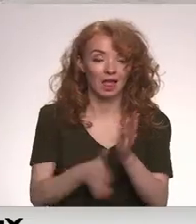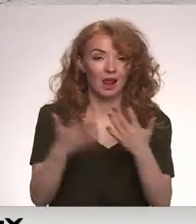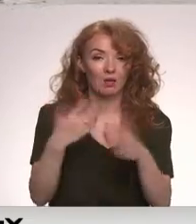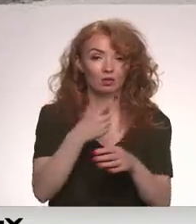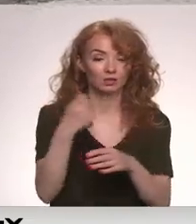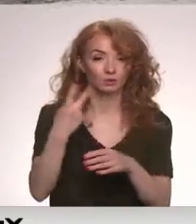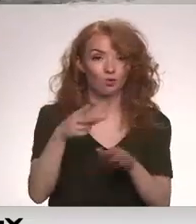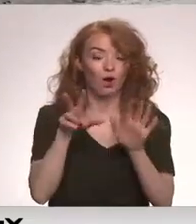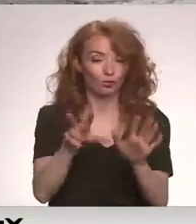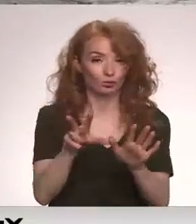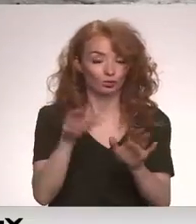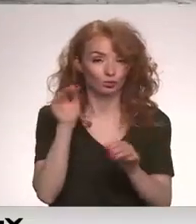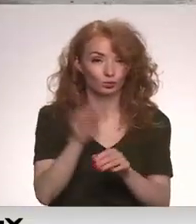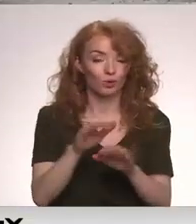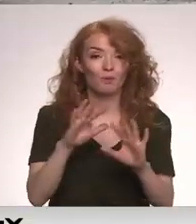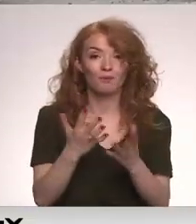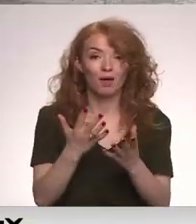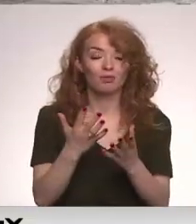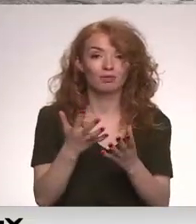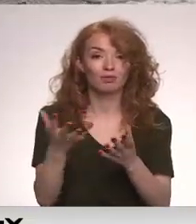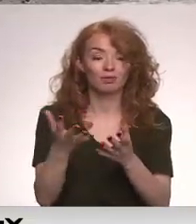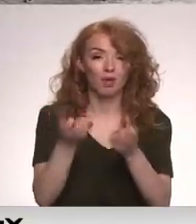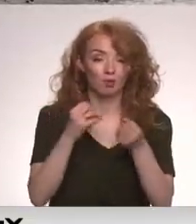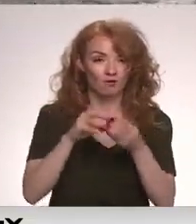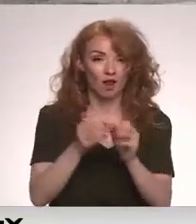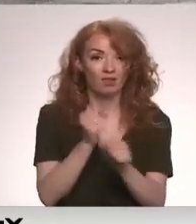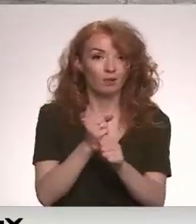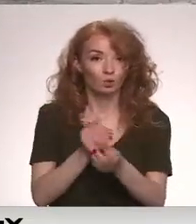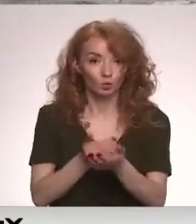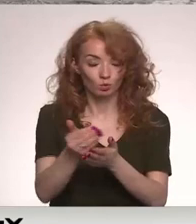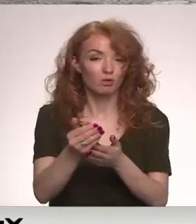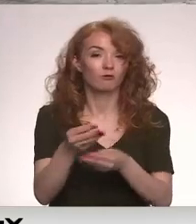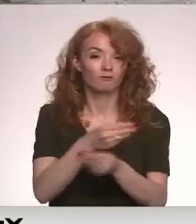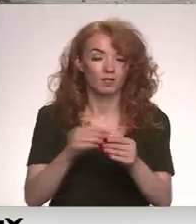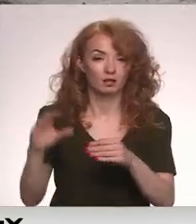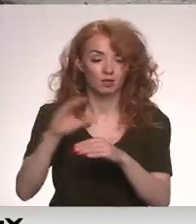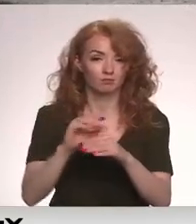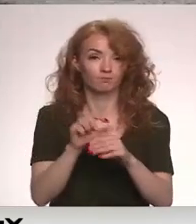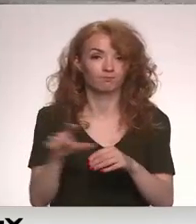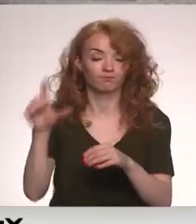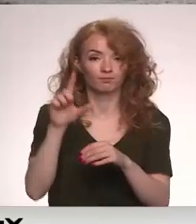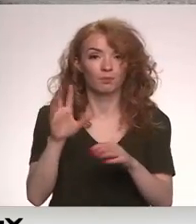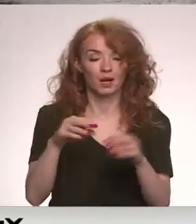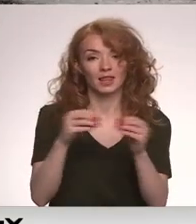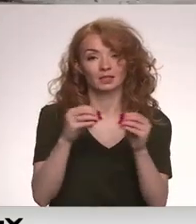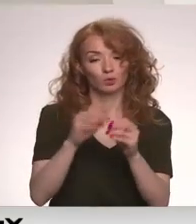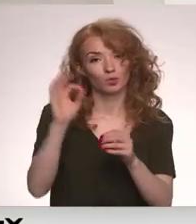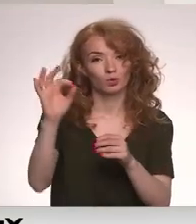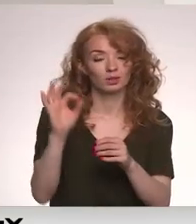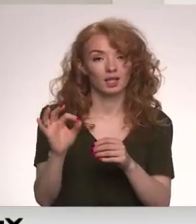teju 128. Taču ņemot vērā to, ka darbi vēl turpinās, finansējumu plānots palielināt par